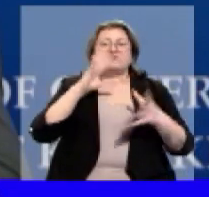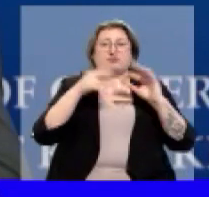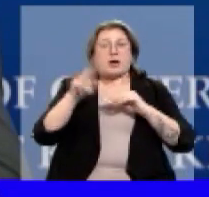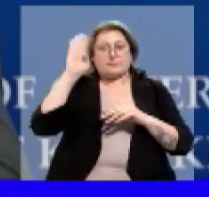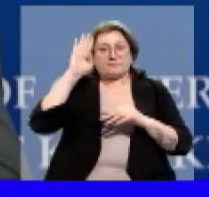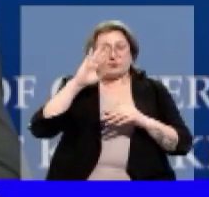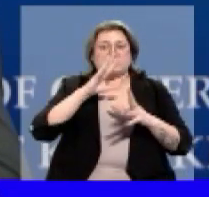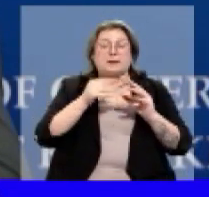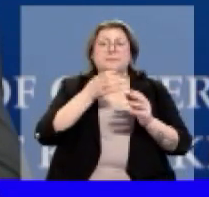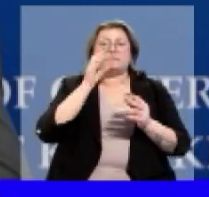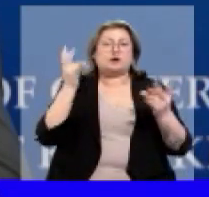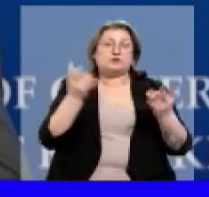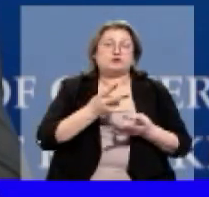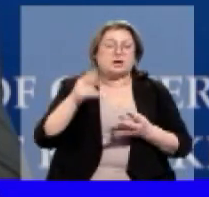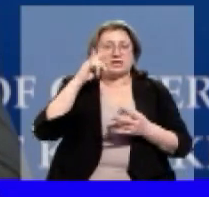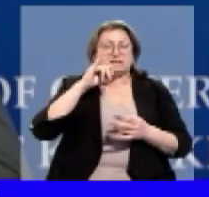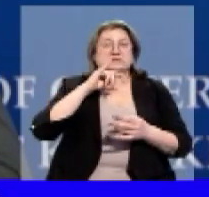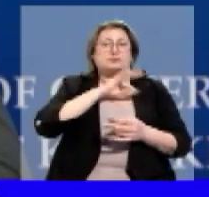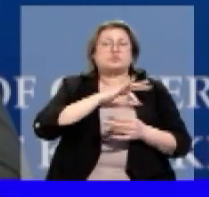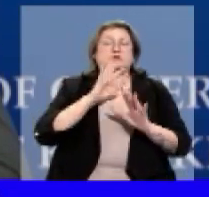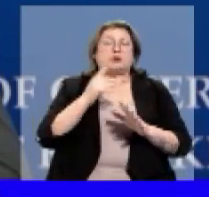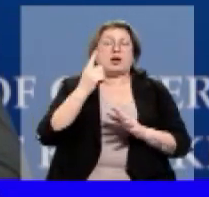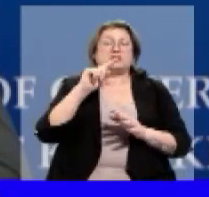водных ресурсов на питьевые нужды Казахстан использует всего